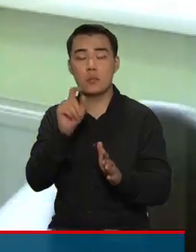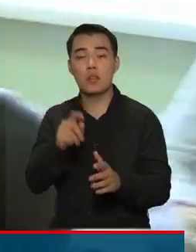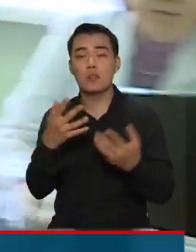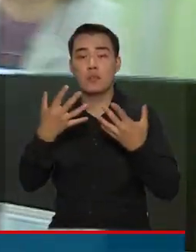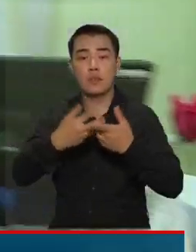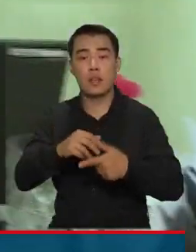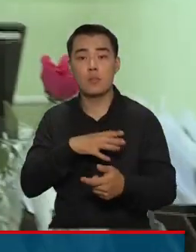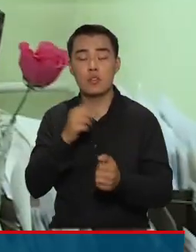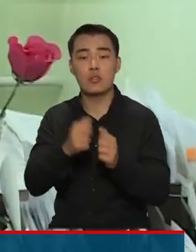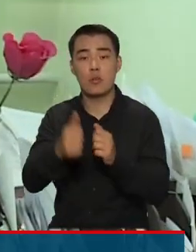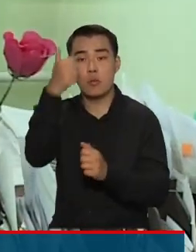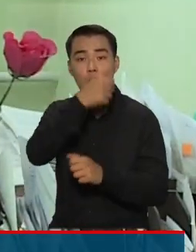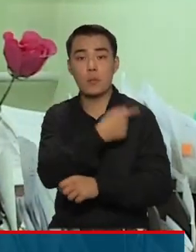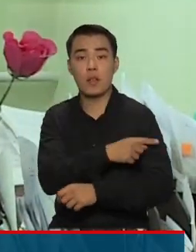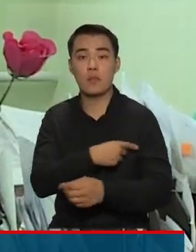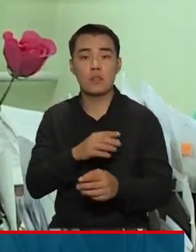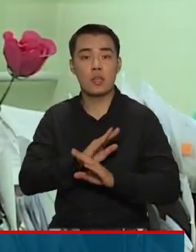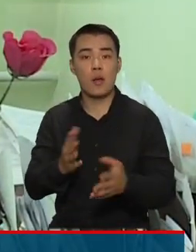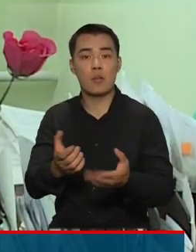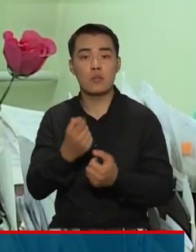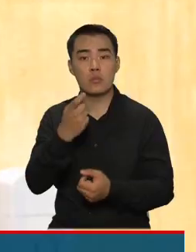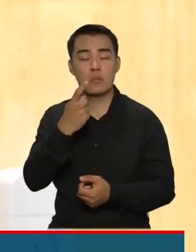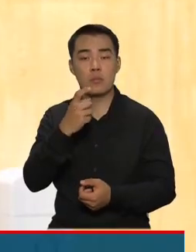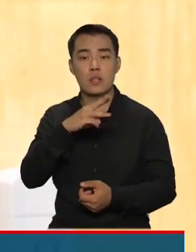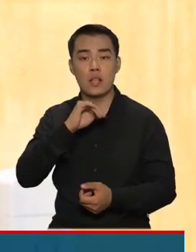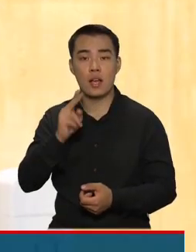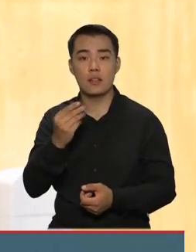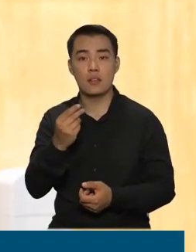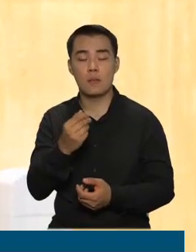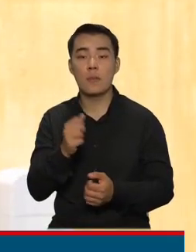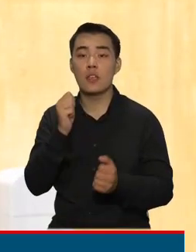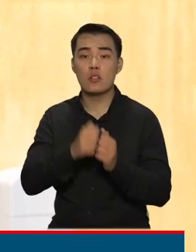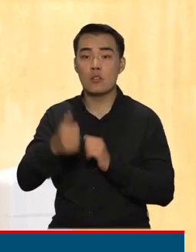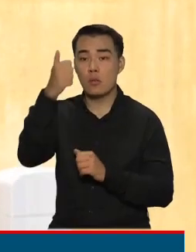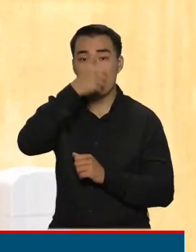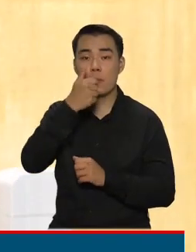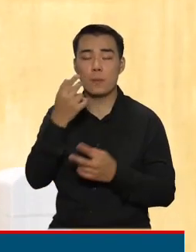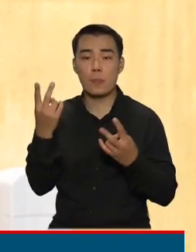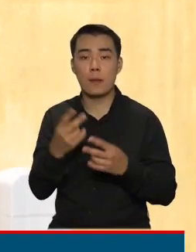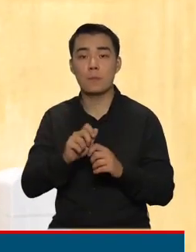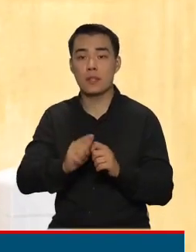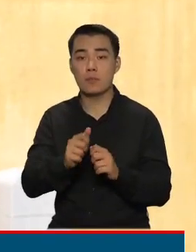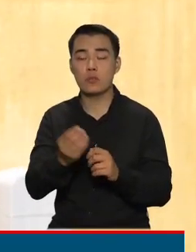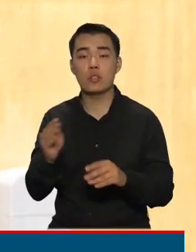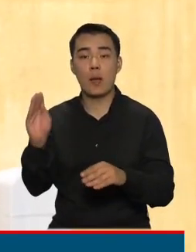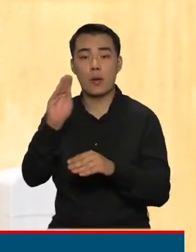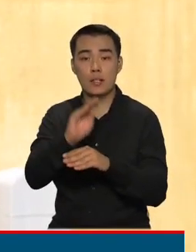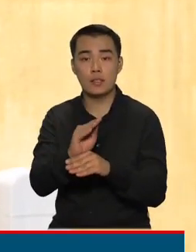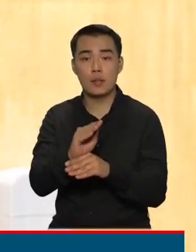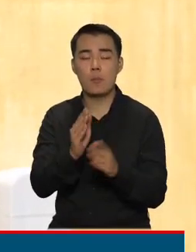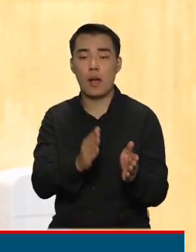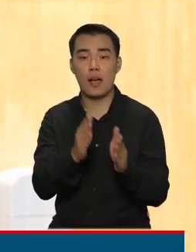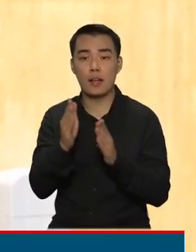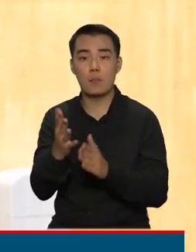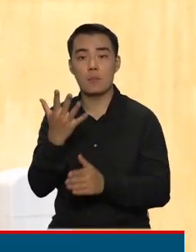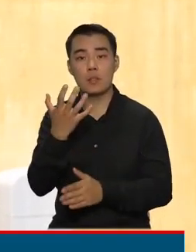медстрахования ежегодно недополучает сотни миллиардов тенге. Необходимо ежегодно, как минимум, выделять дополнительно порядка